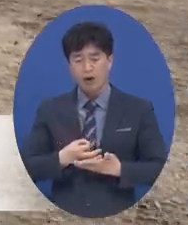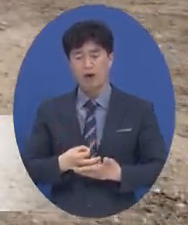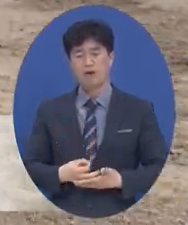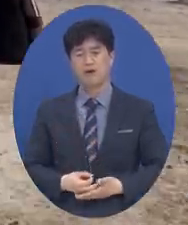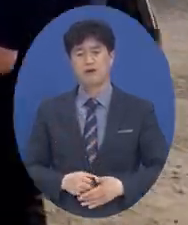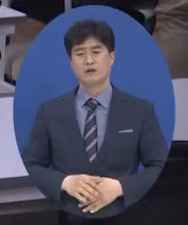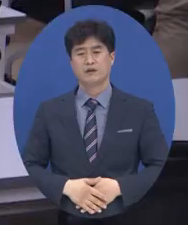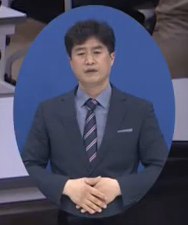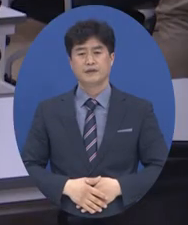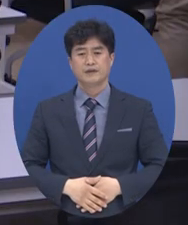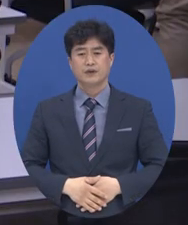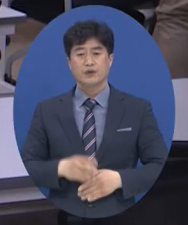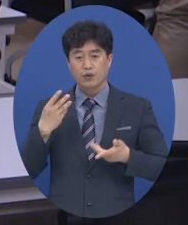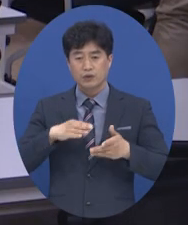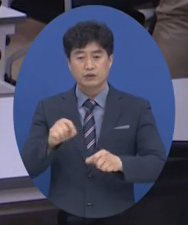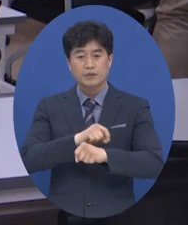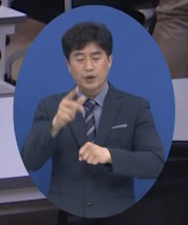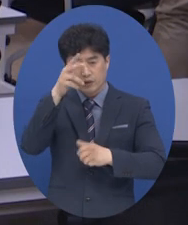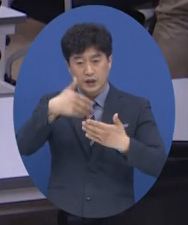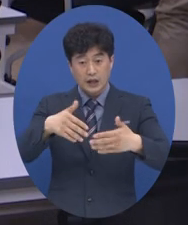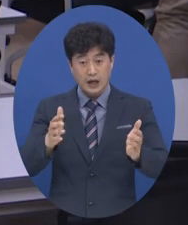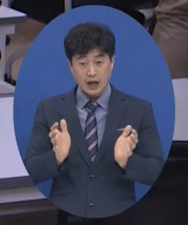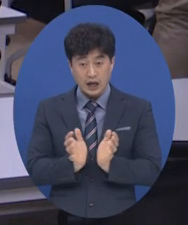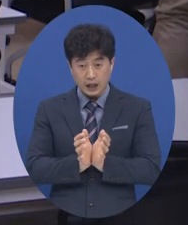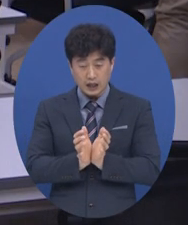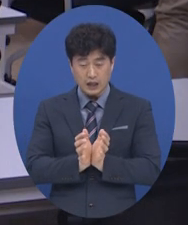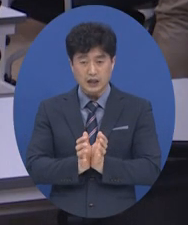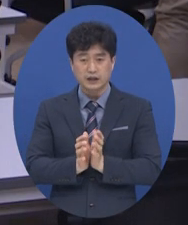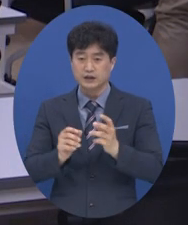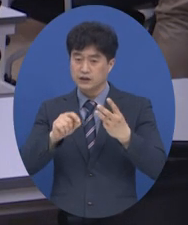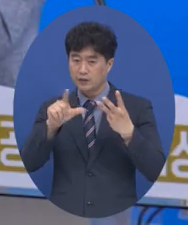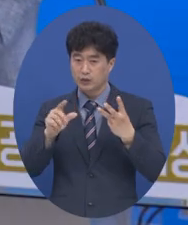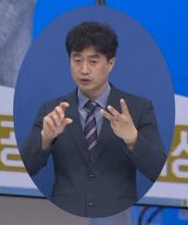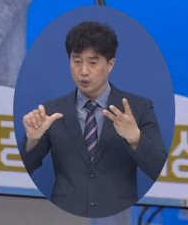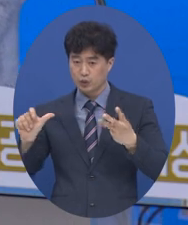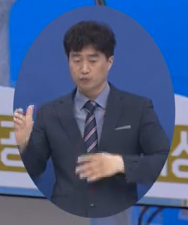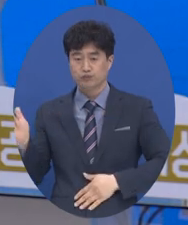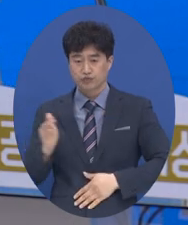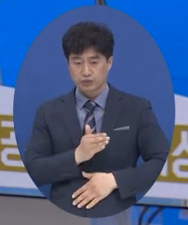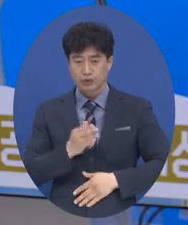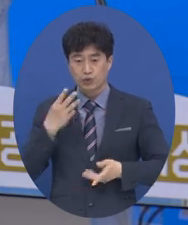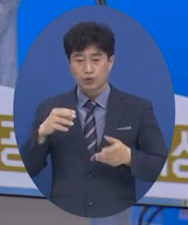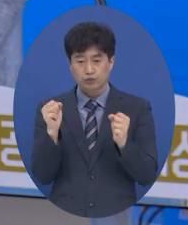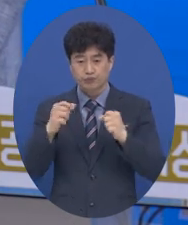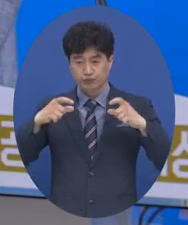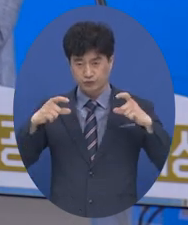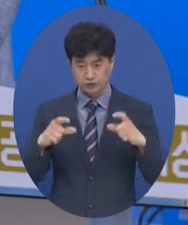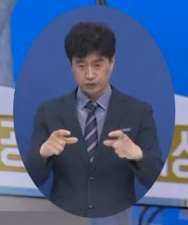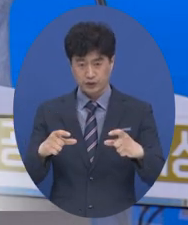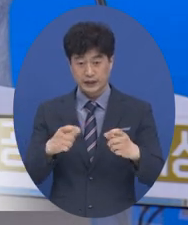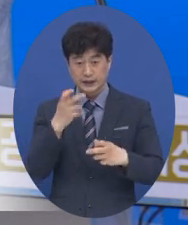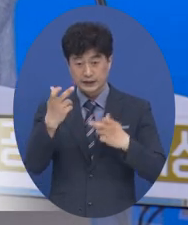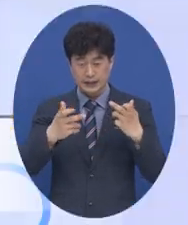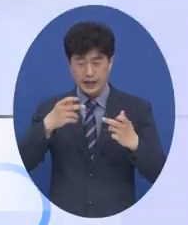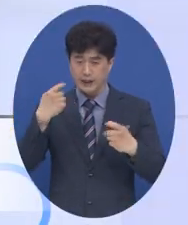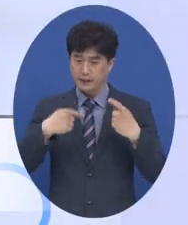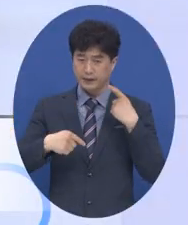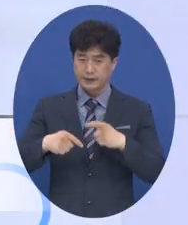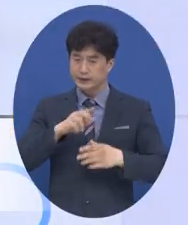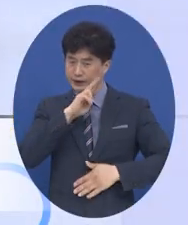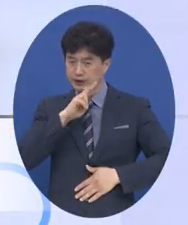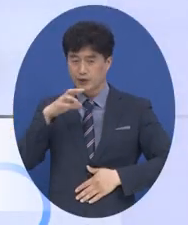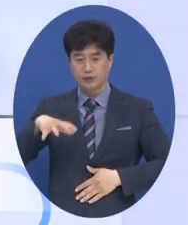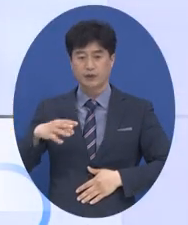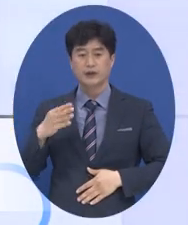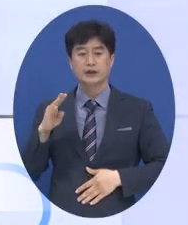주지 않겠어요? 경기도 특별사법경찰단은 지난 3월 15일부터 경기 북부 지역에 산지 훼손